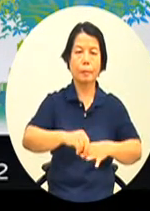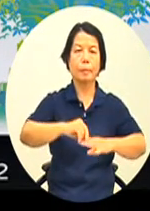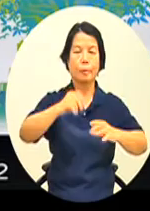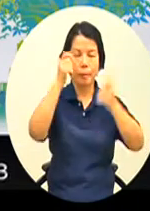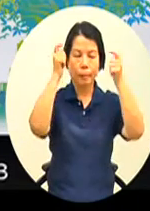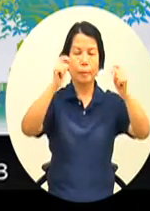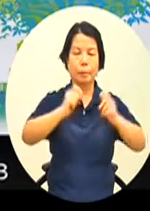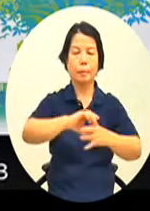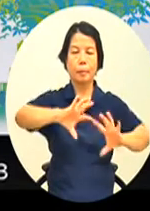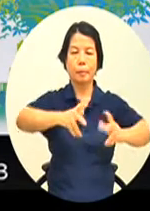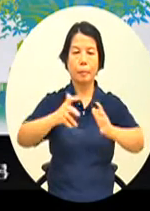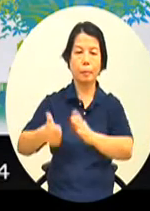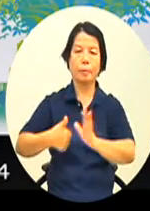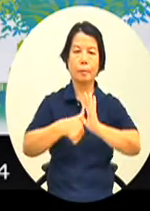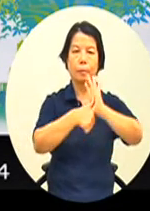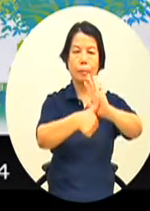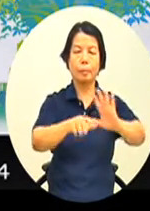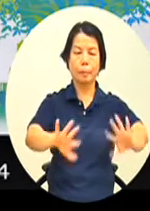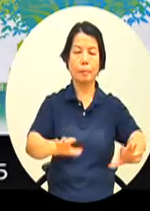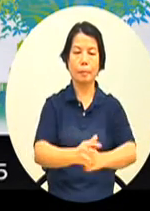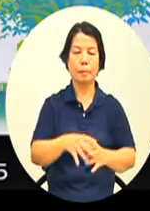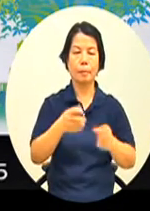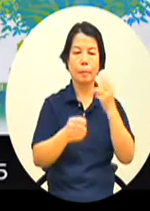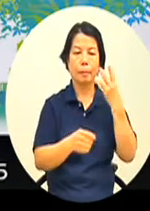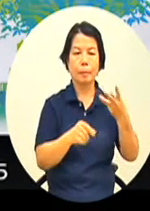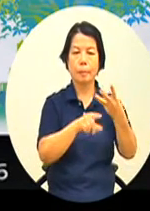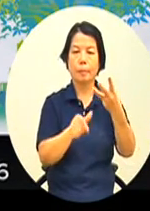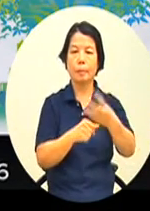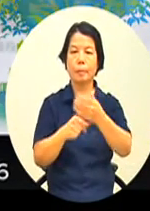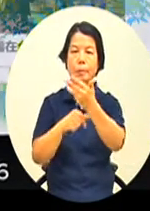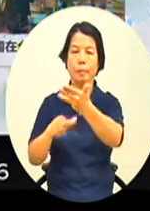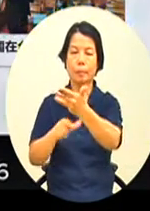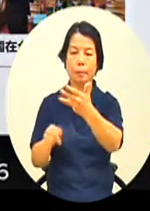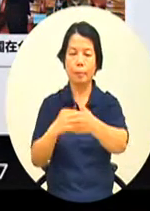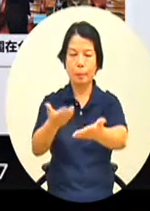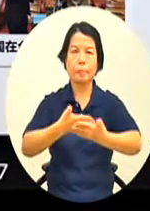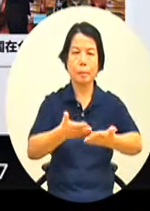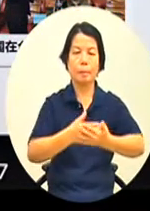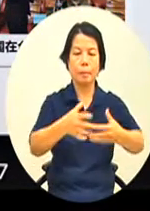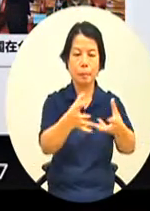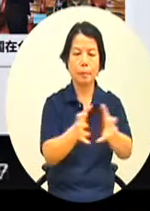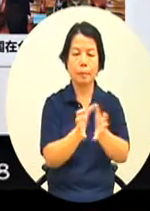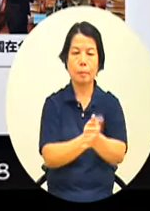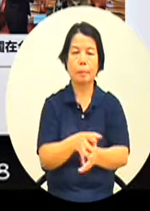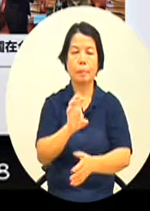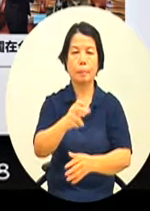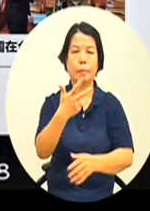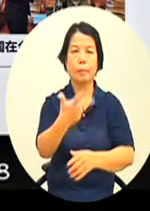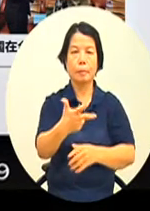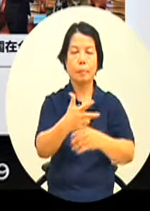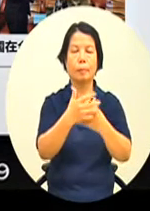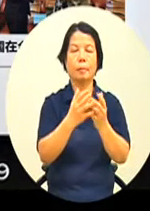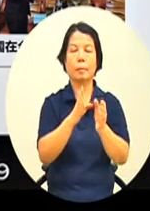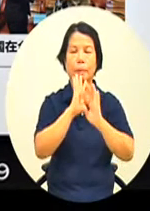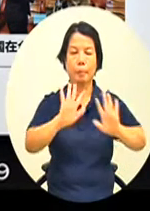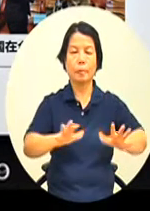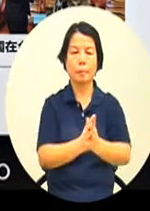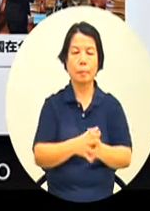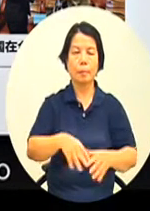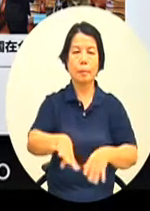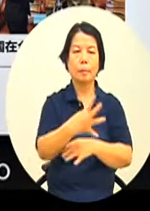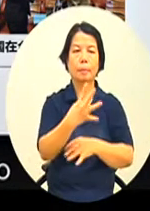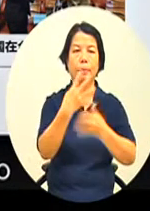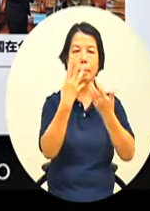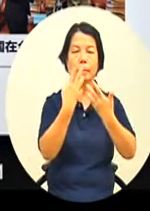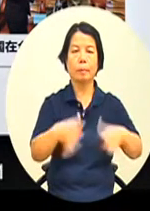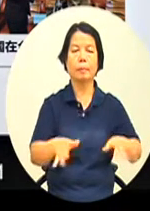见度哦。所以我们在短短的从三月到八月期间，总共接待了47团的访宾到访市府哈，总共有423人以观